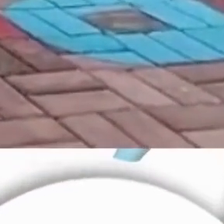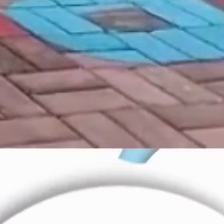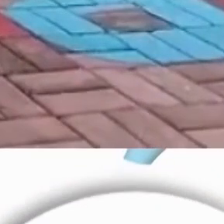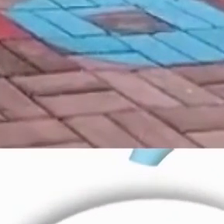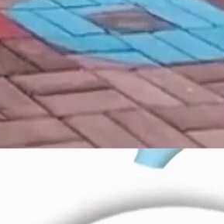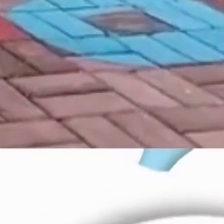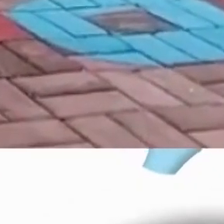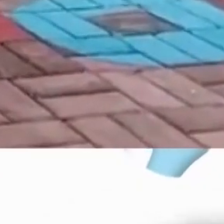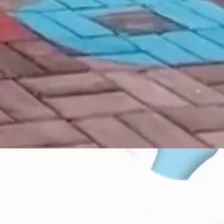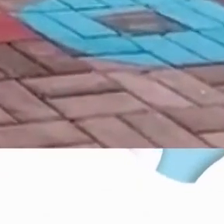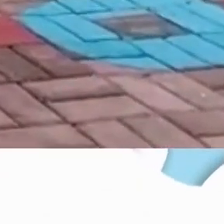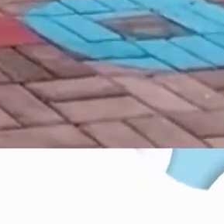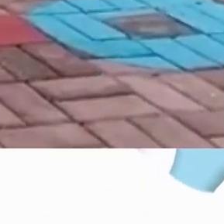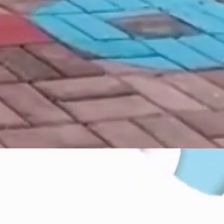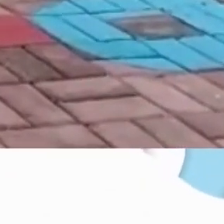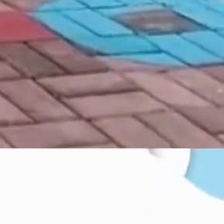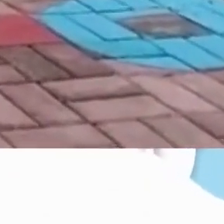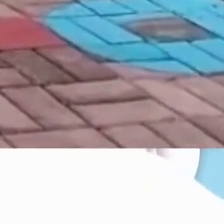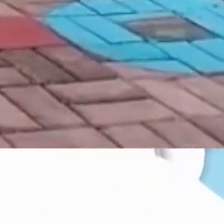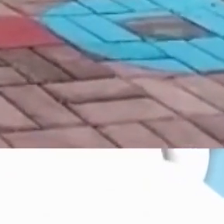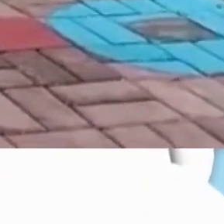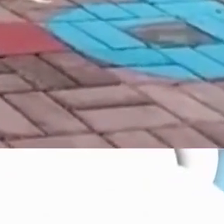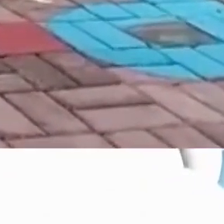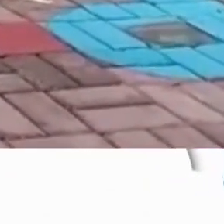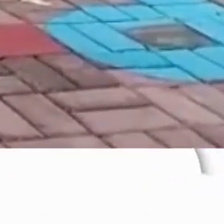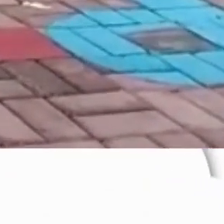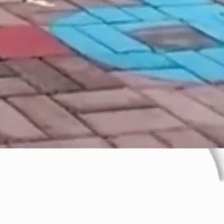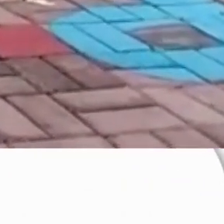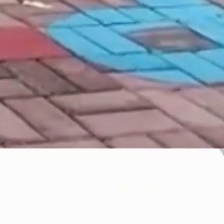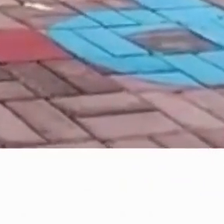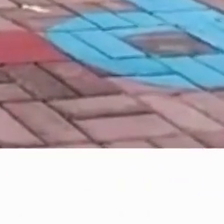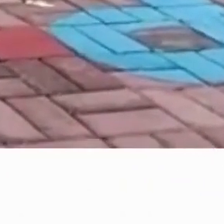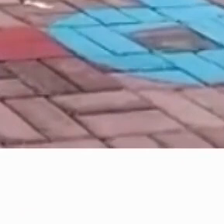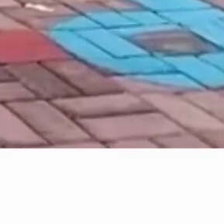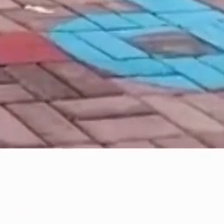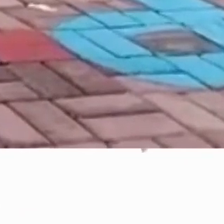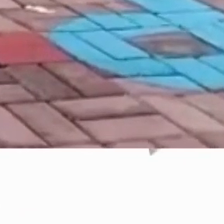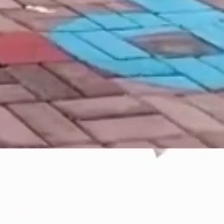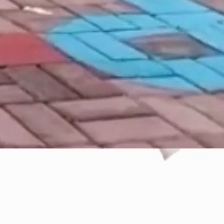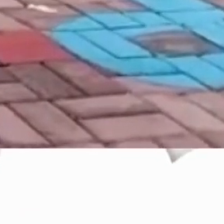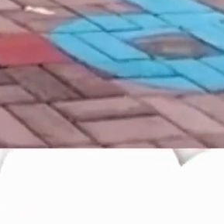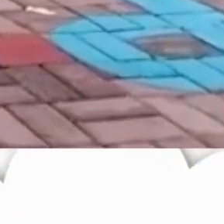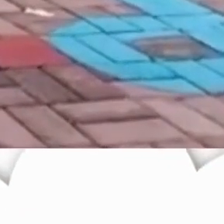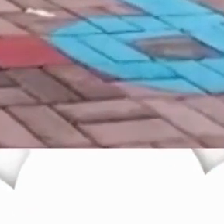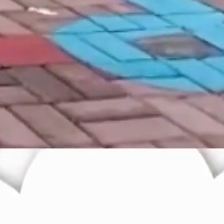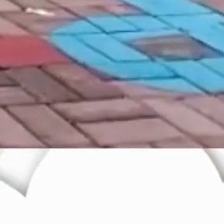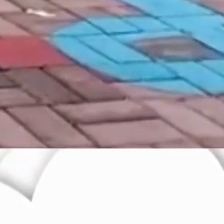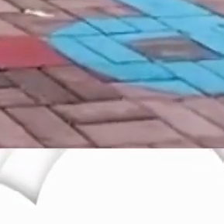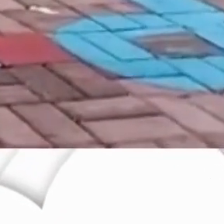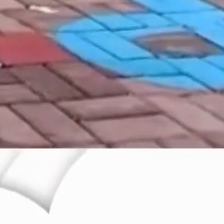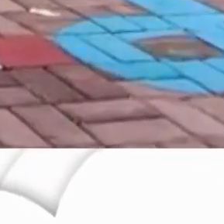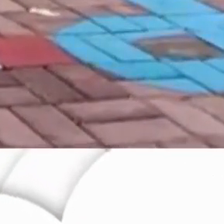Ini buah apa yang buat pisang tu? Ini buah oren. Buah oren buat ikan.